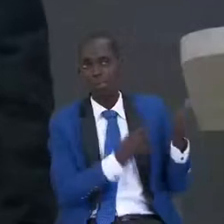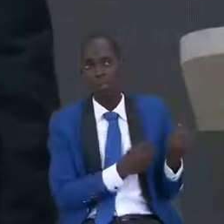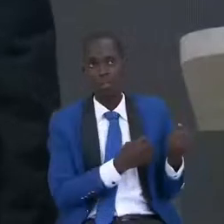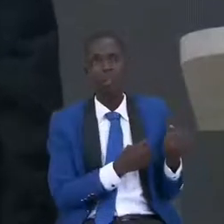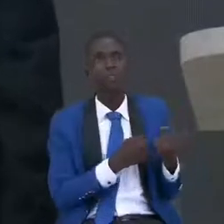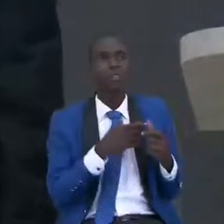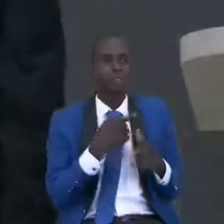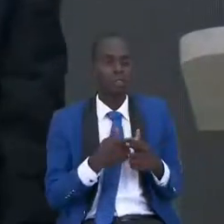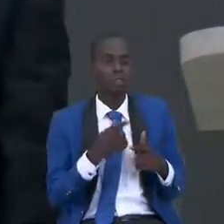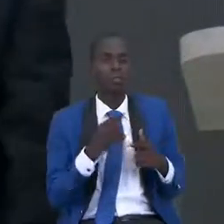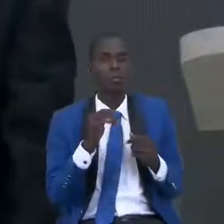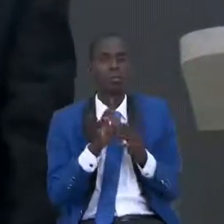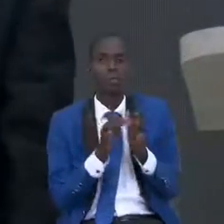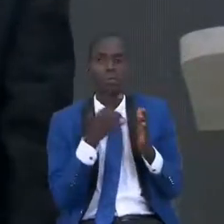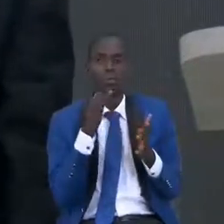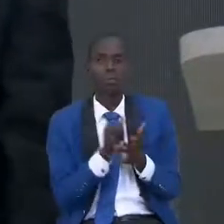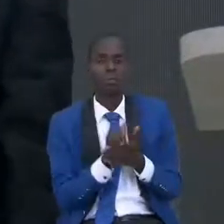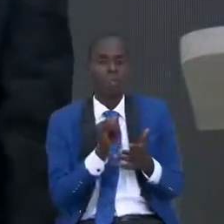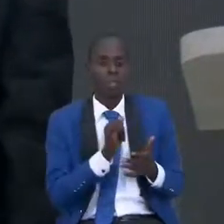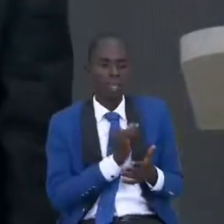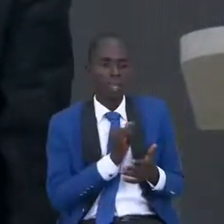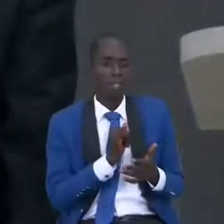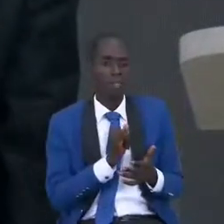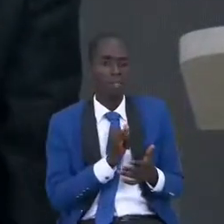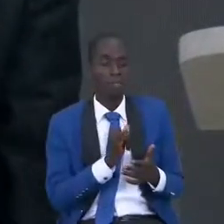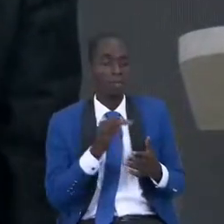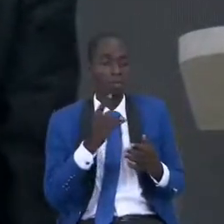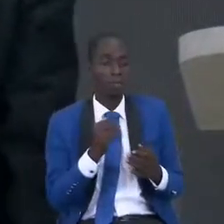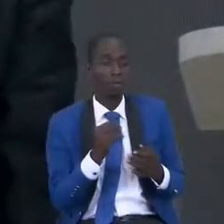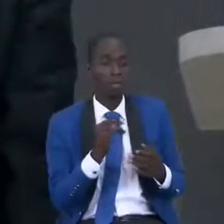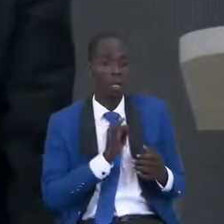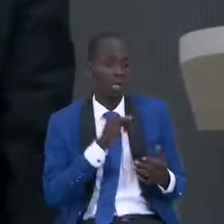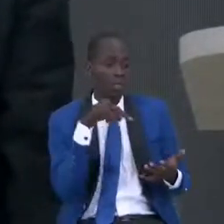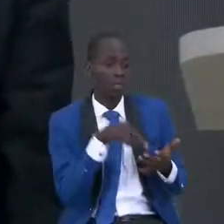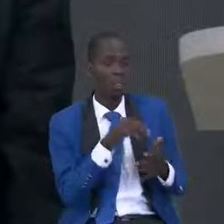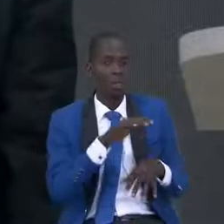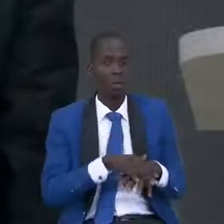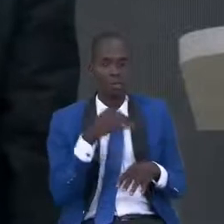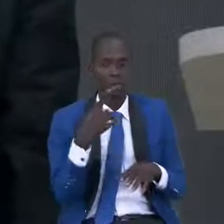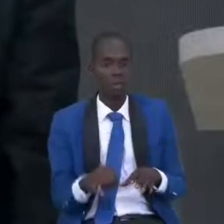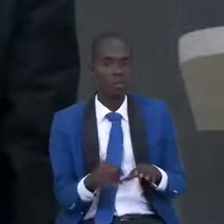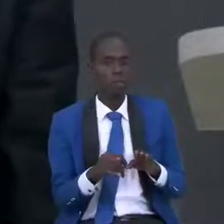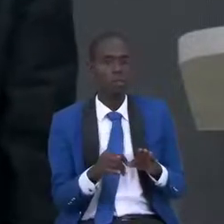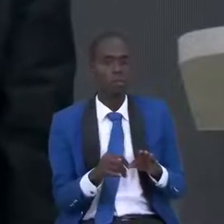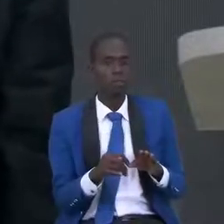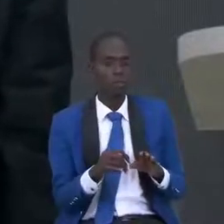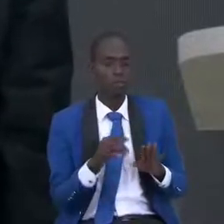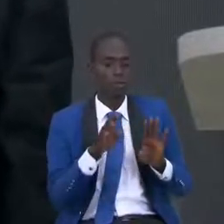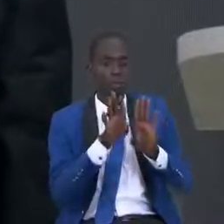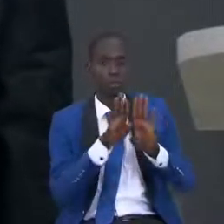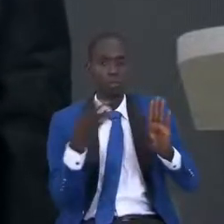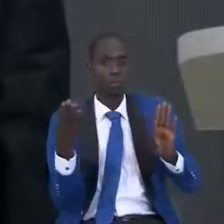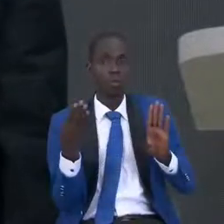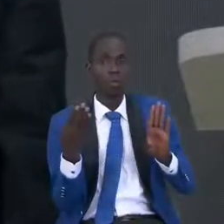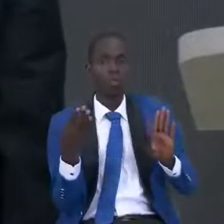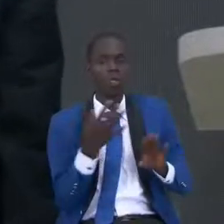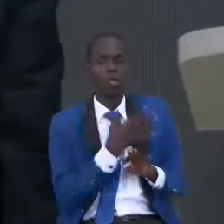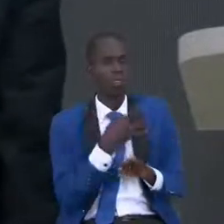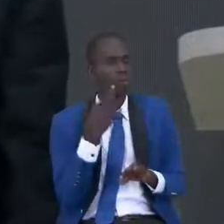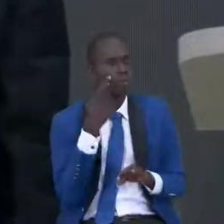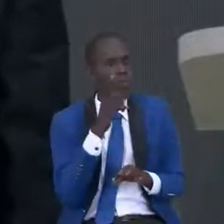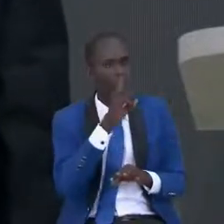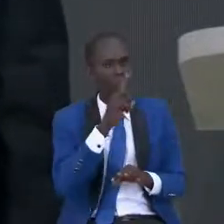alors je me tiens à la porte et je vois une pensée qui vient. J'ai dit, ah, ne viens pas ici. Une pensée de foi ou bien